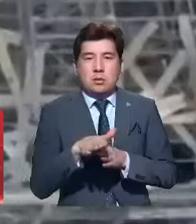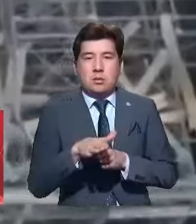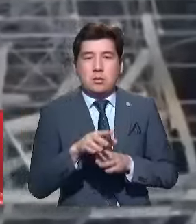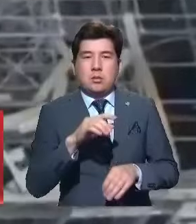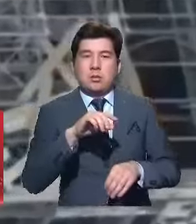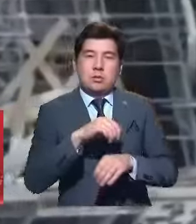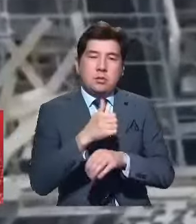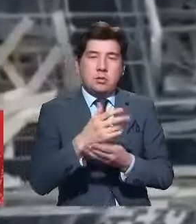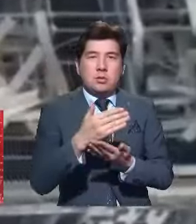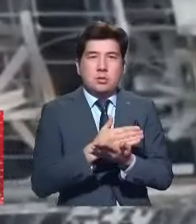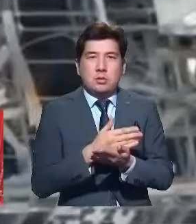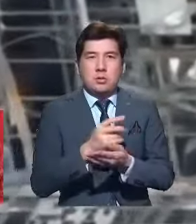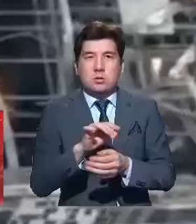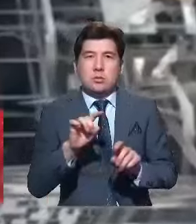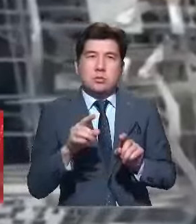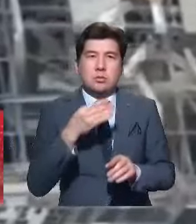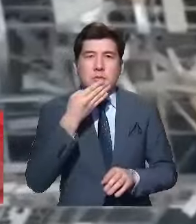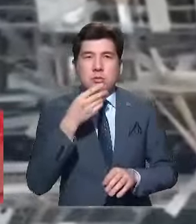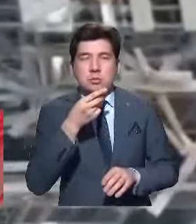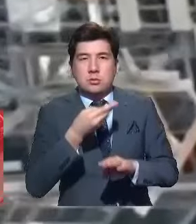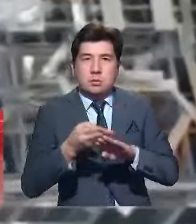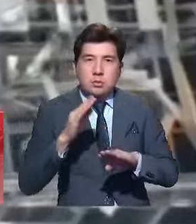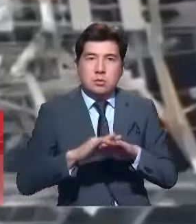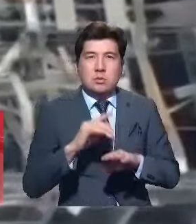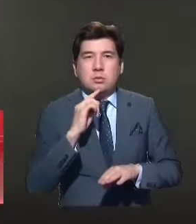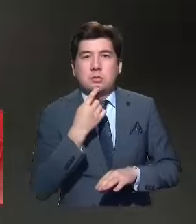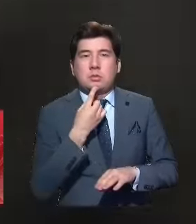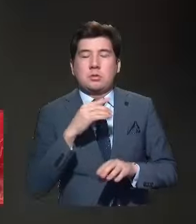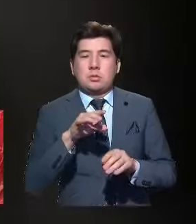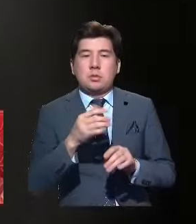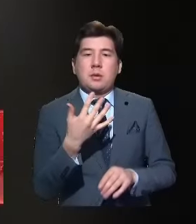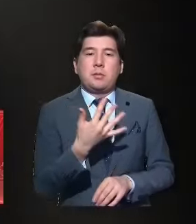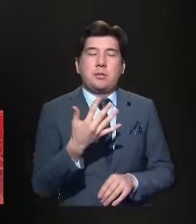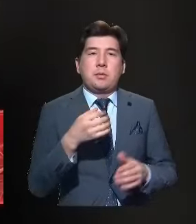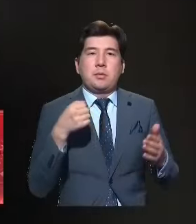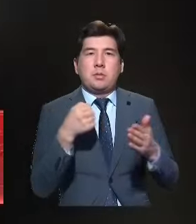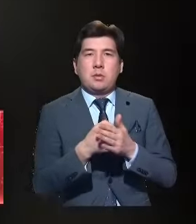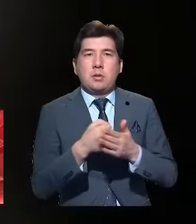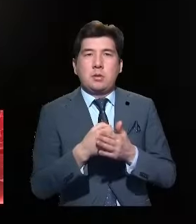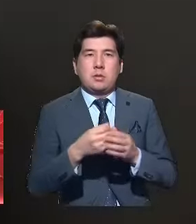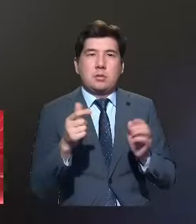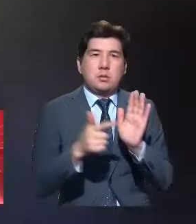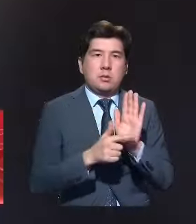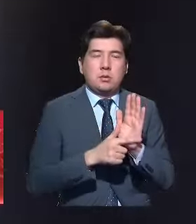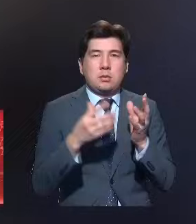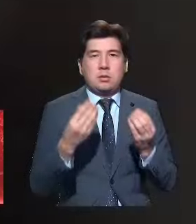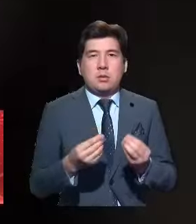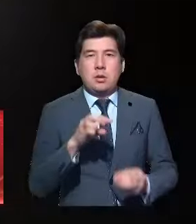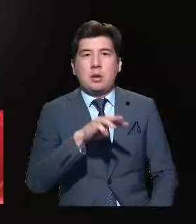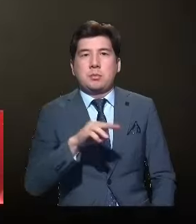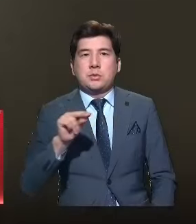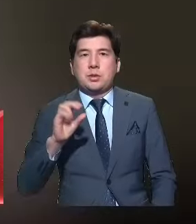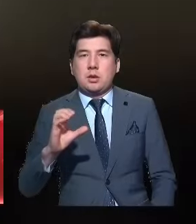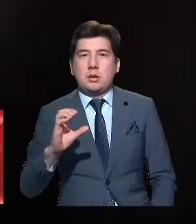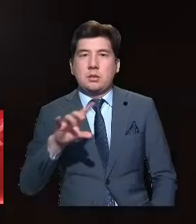крайне тяжелом состоянии. На полное восстановление ТЭЦ уйдет от 5 до 7 дней, уточнили в МЧС. Отмечу, в Бишкеке в эти